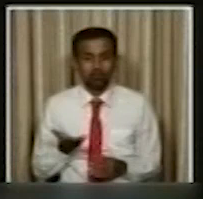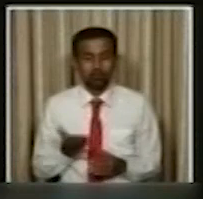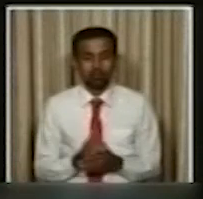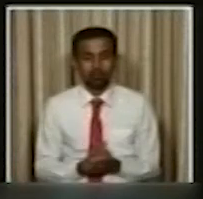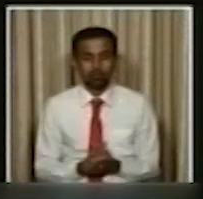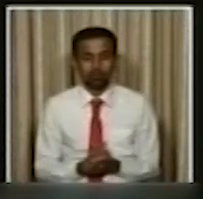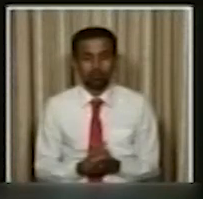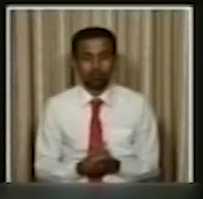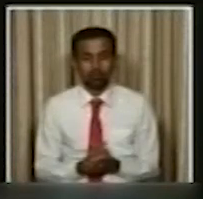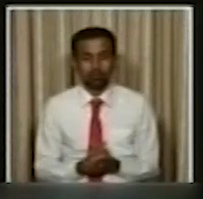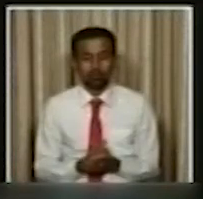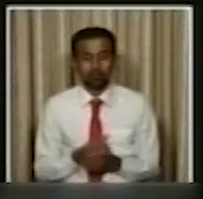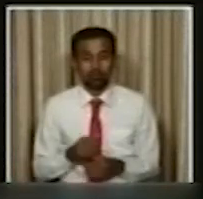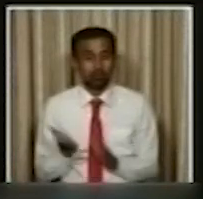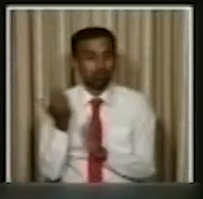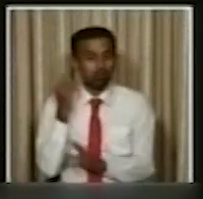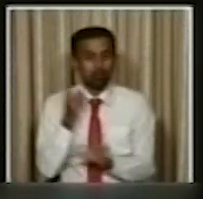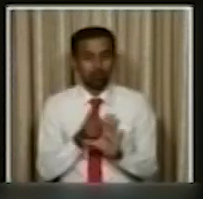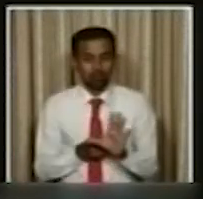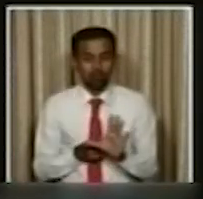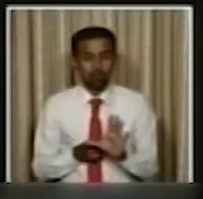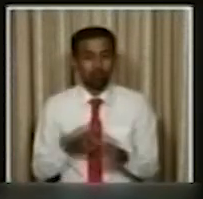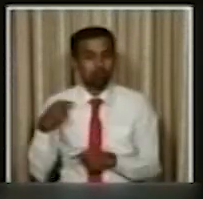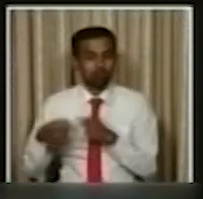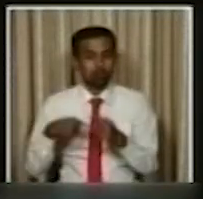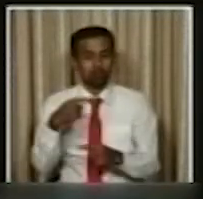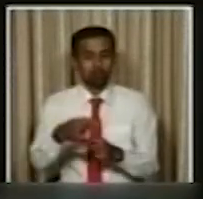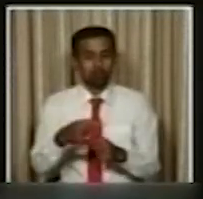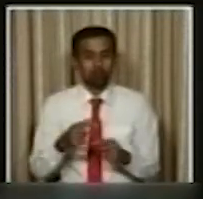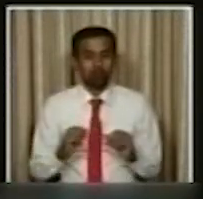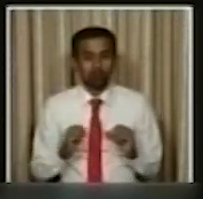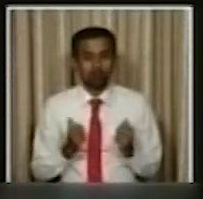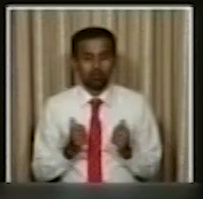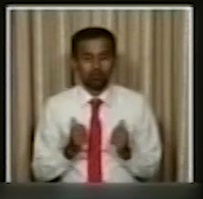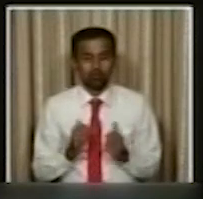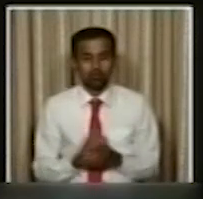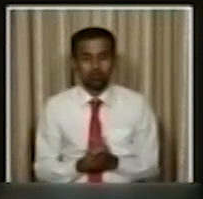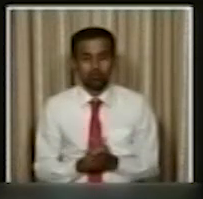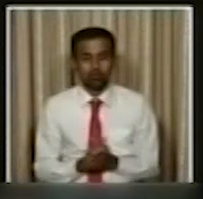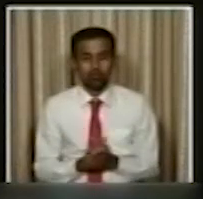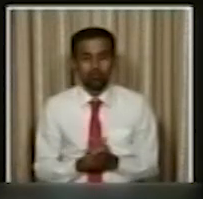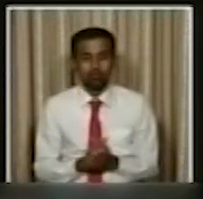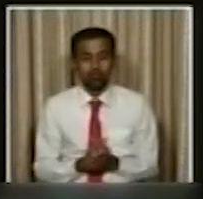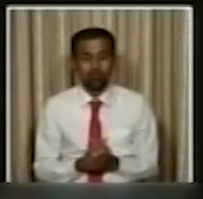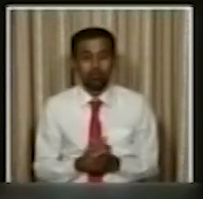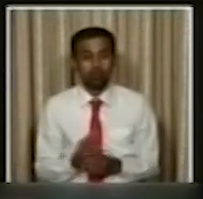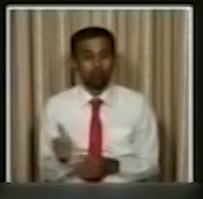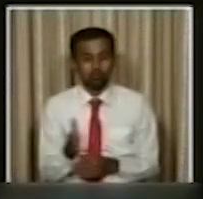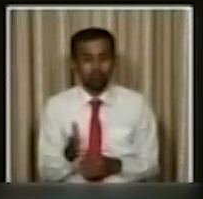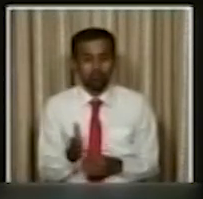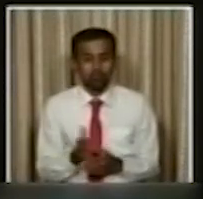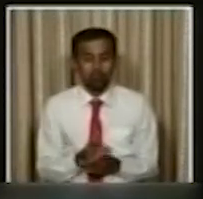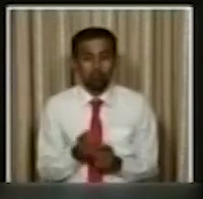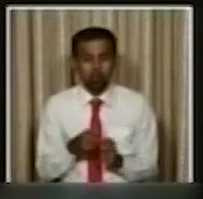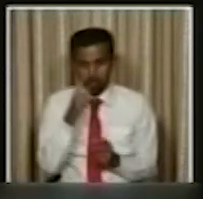கடந்த 3 வருட காலமாக மலையகத்தில் வாழ்கின்ற தோட்ட தொழிலாளர்களுடைய சம்பளம் உயர்த்தப்படவில்லை